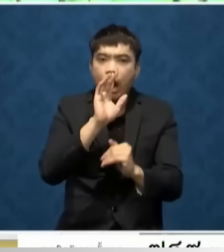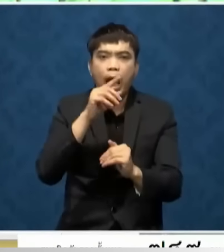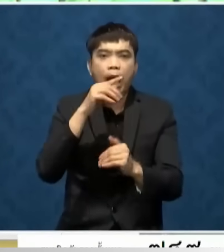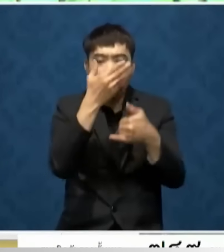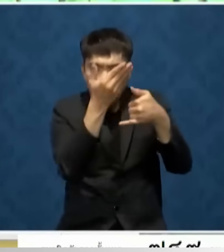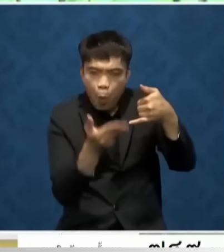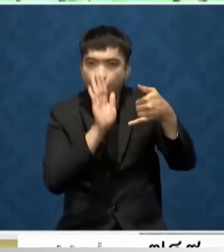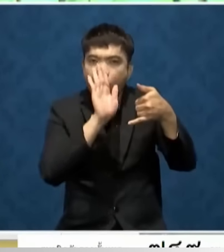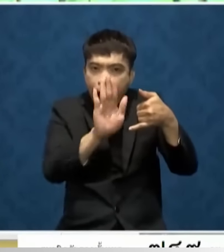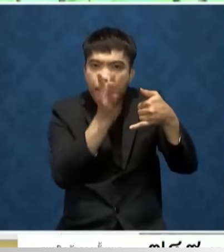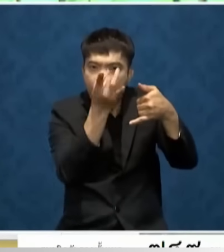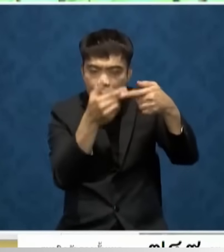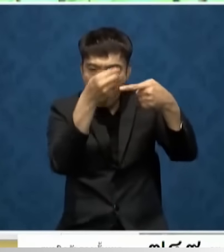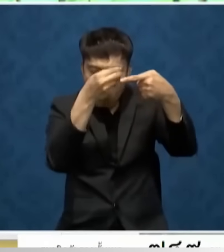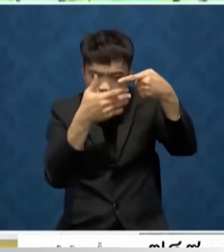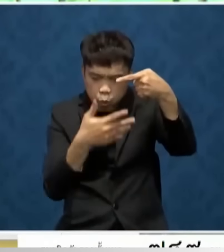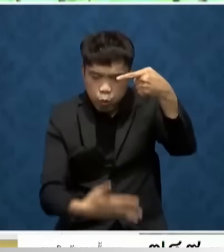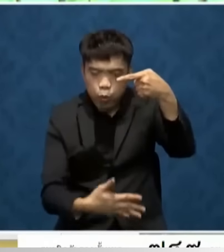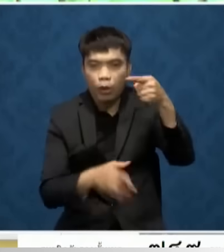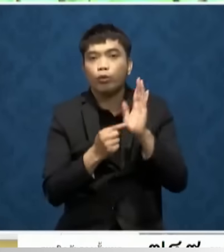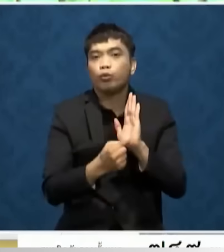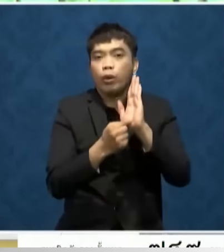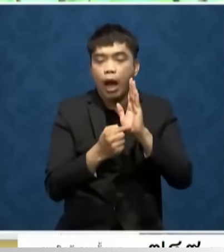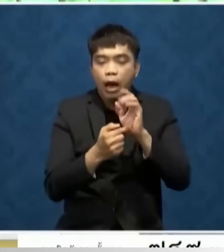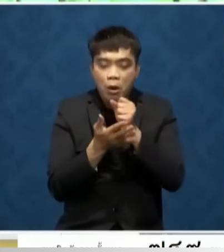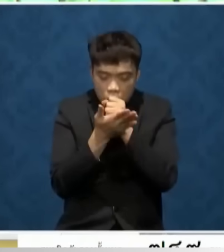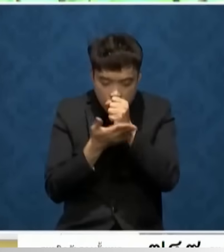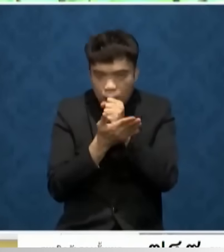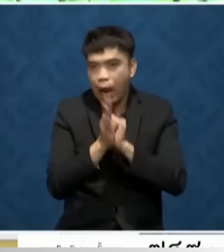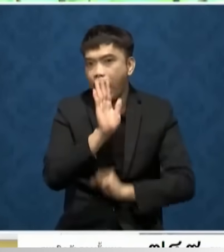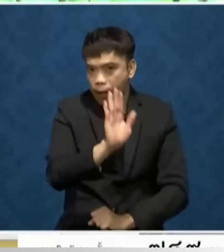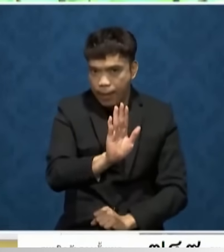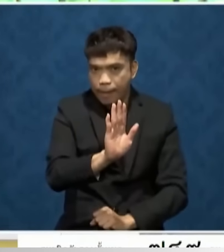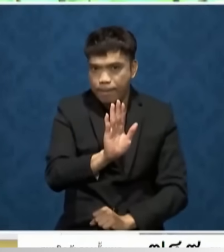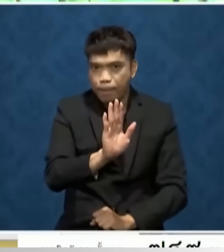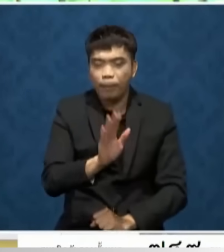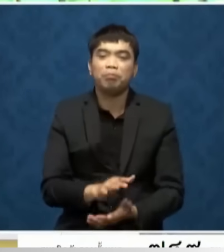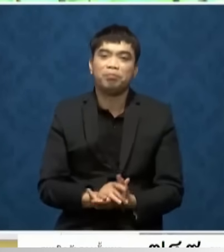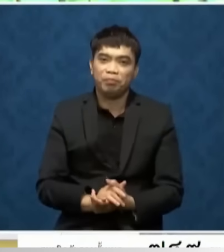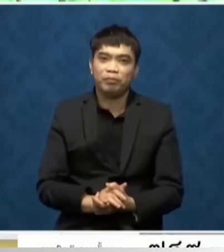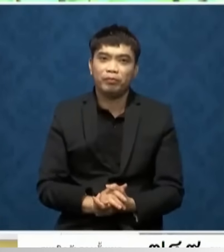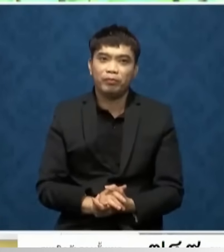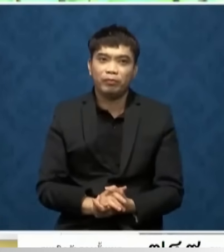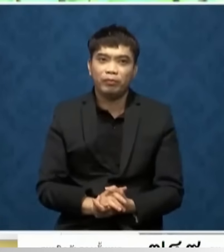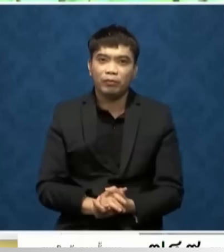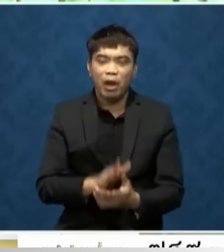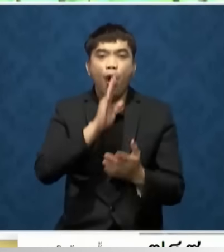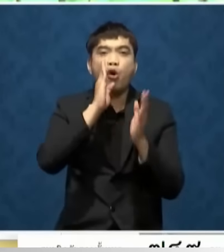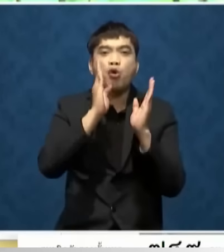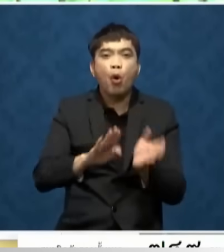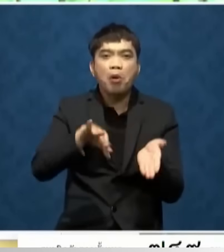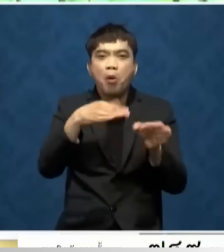ไม่ว่าเรื่องที่ต้องไม่ติดยาเสพติดนะครับเป็นไม่ต้องไม่เป็นบุคคลล้มละล